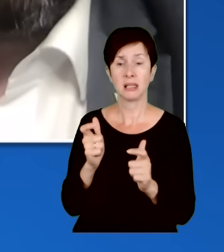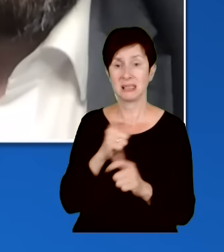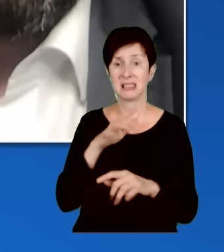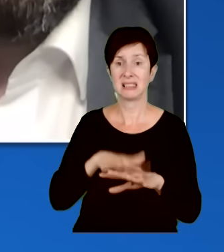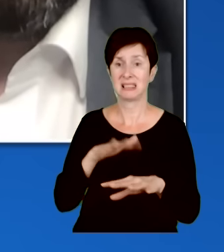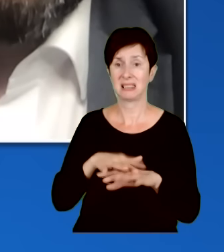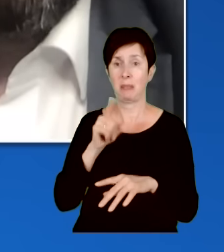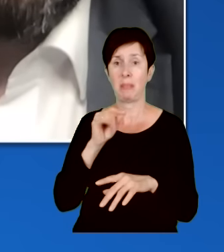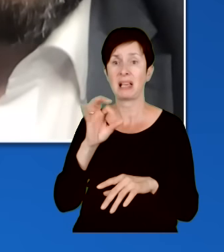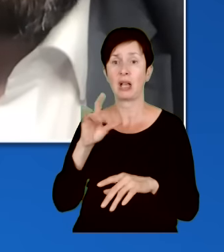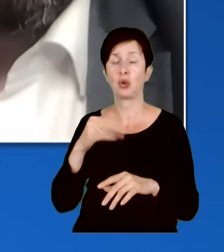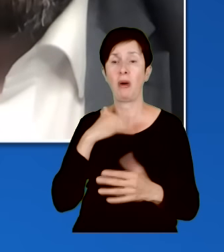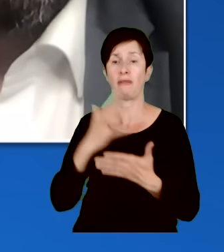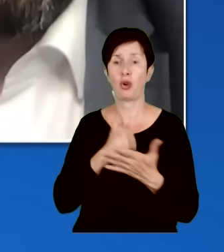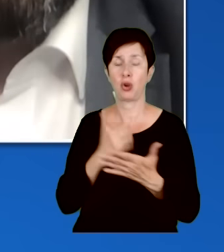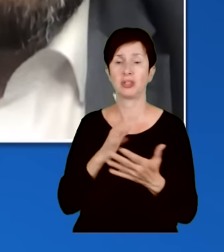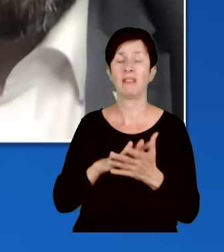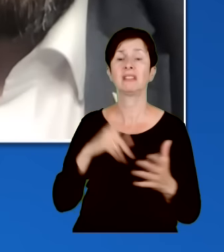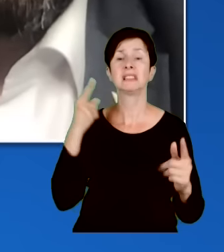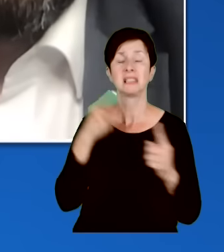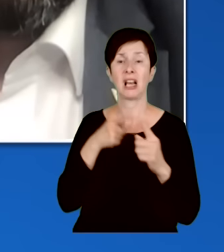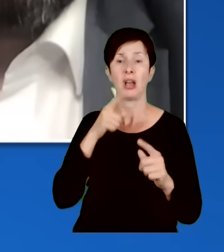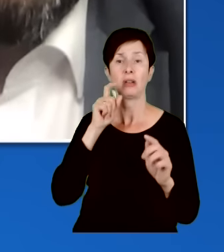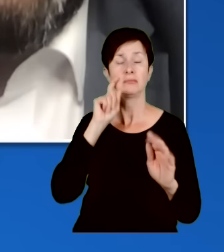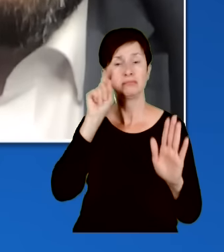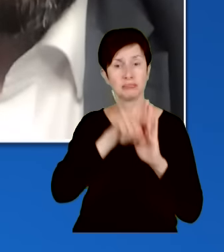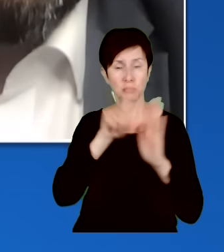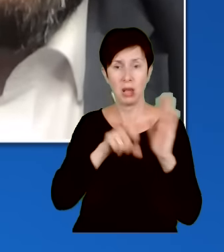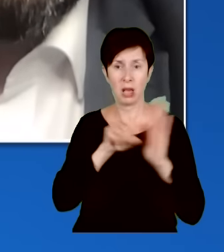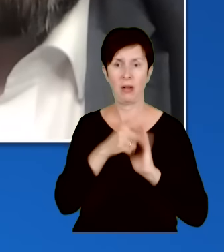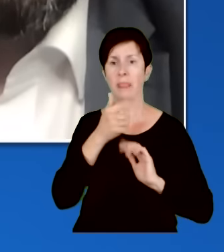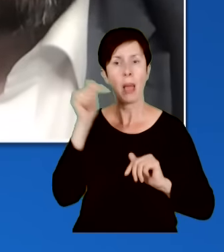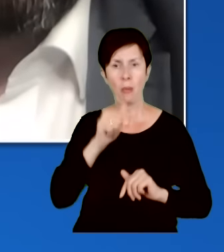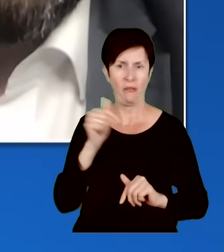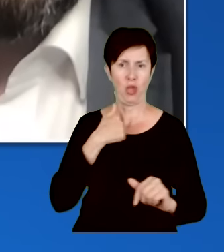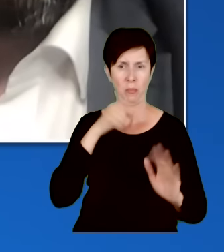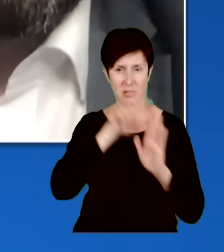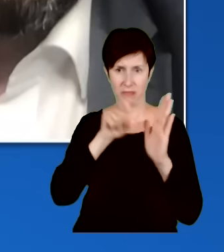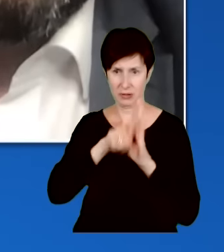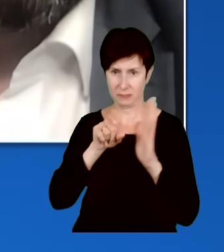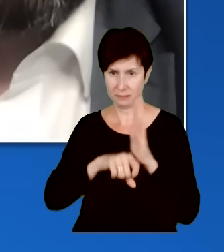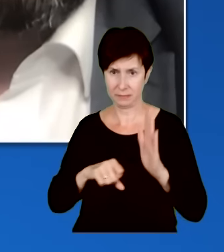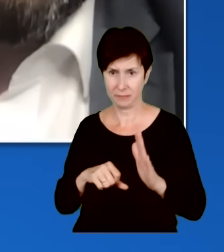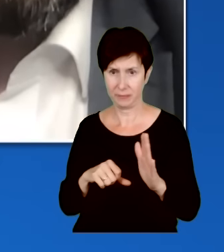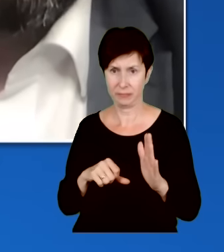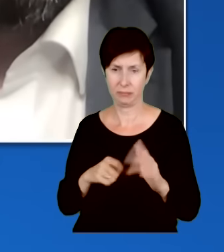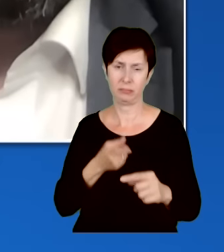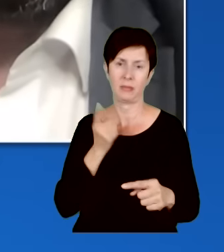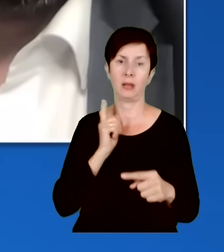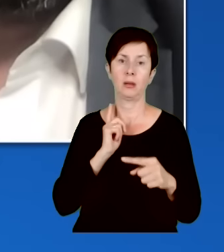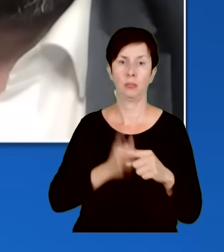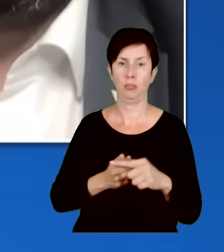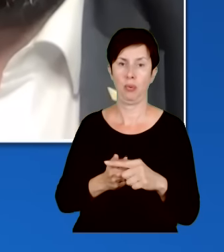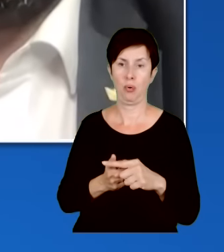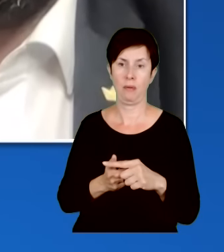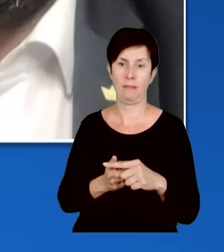był wykorzystywany w celach inwigilacji osób które nie powinny być inwigilowane tu się pan myli ponieważ jedno zdanie Pan